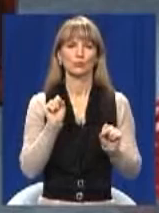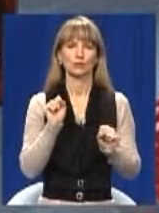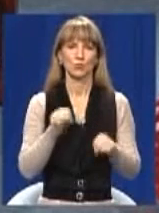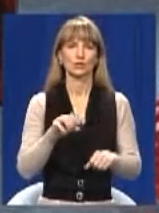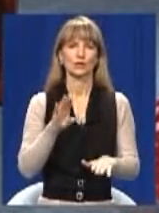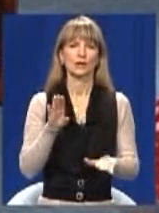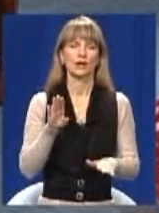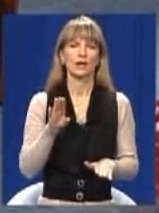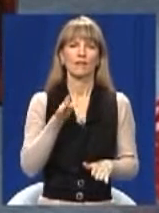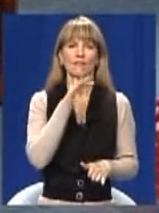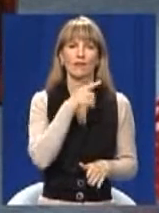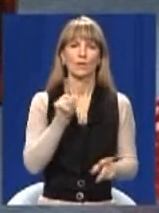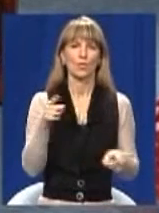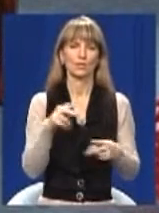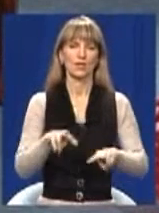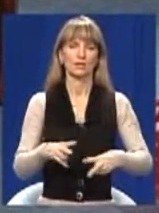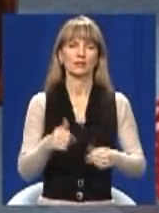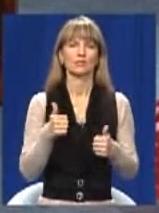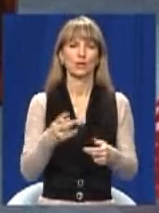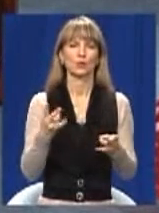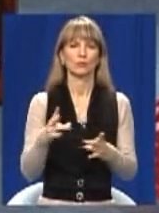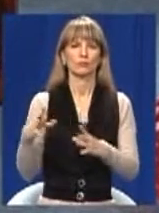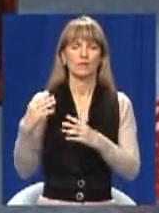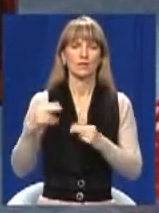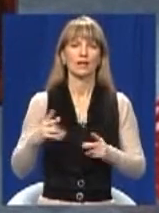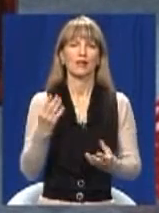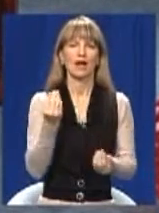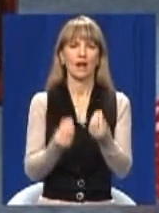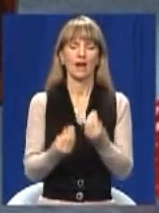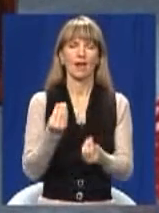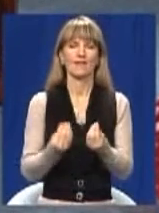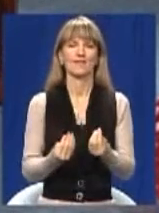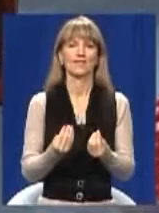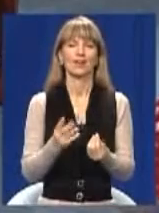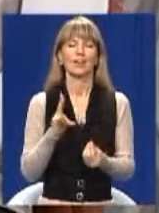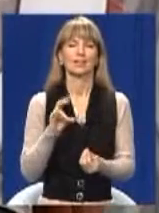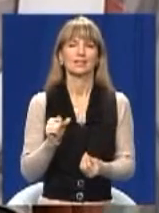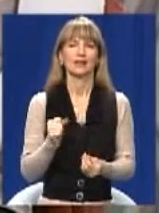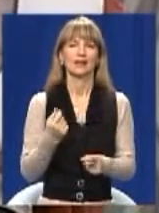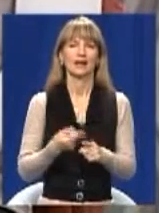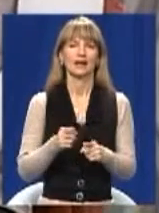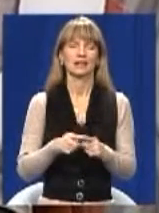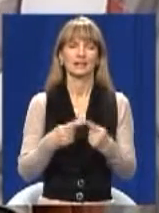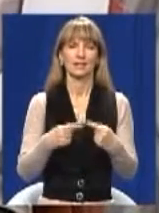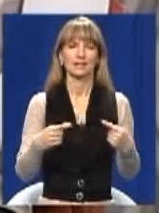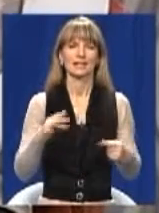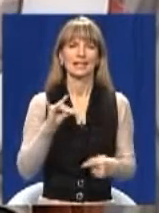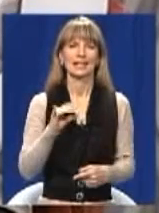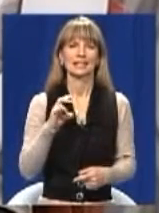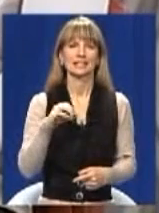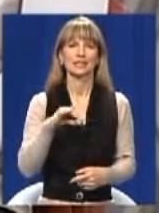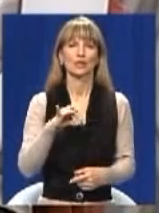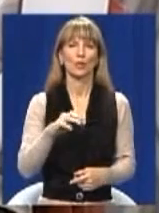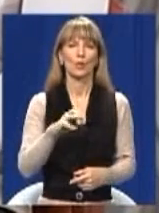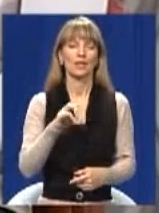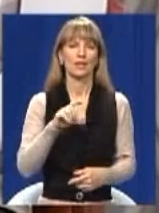добре танцювати. Тобі треба знайти якогось напарника, котрий би тобі грав, напевно, на оцих інструментах, котрих нам